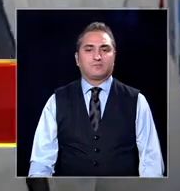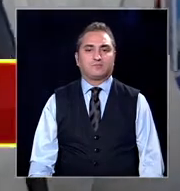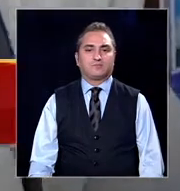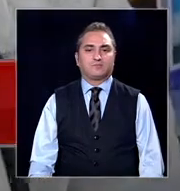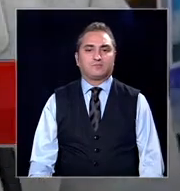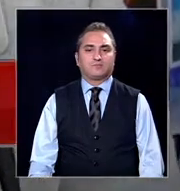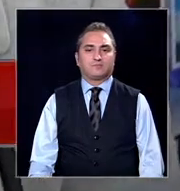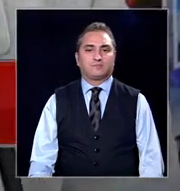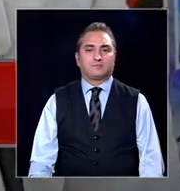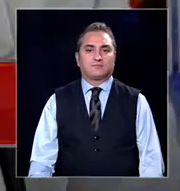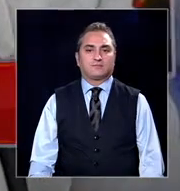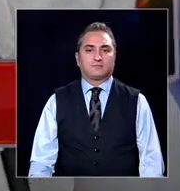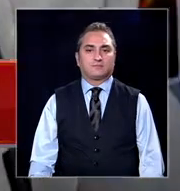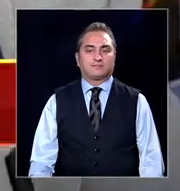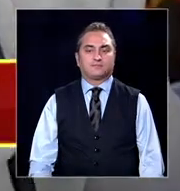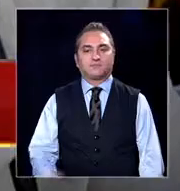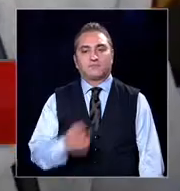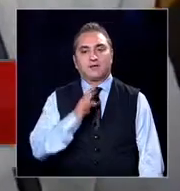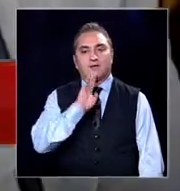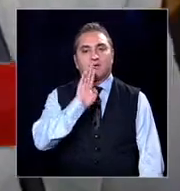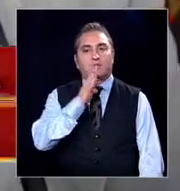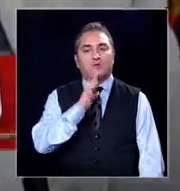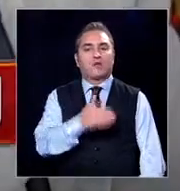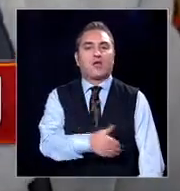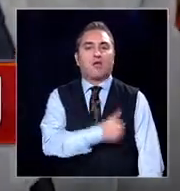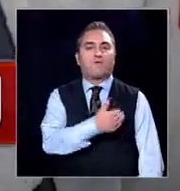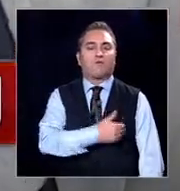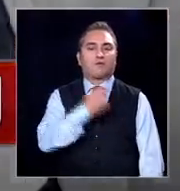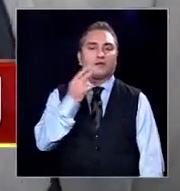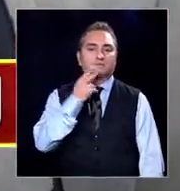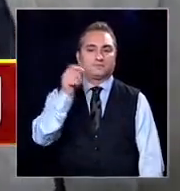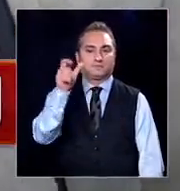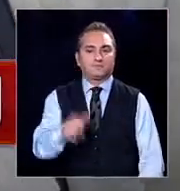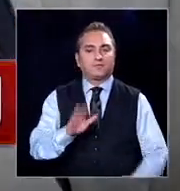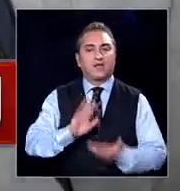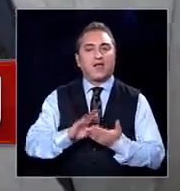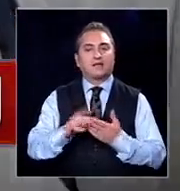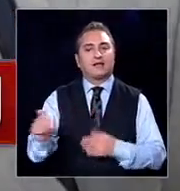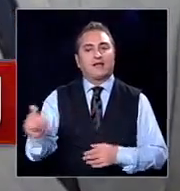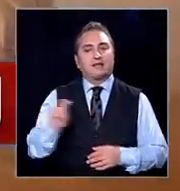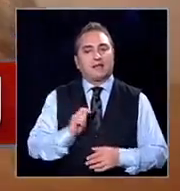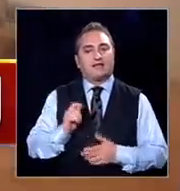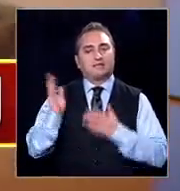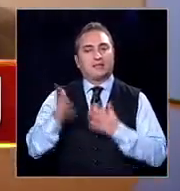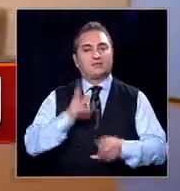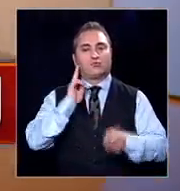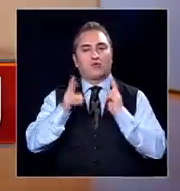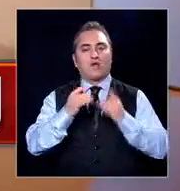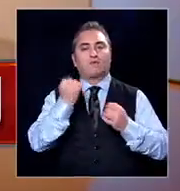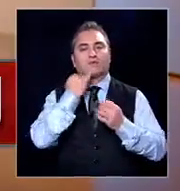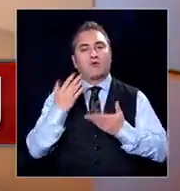benim için en az 1-2 sene alacak. Kocaeli'de avukatlık yapan Bahar Ekinci, arkadaşının tavsiyesiyle bir kuaför salonuna